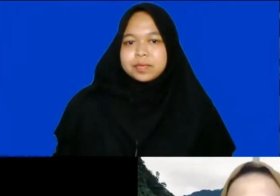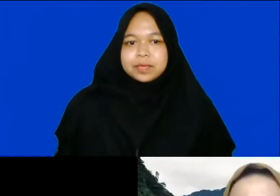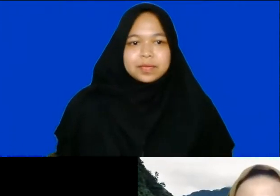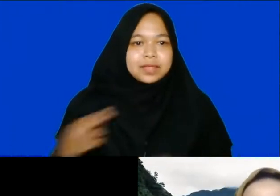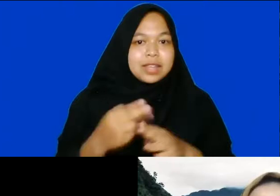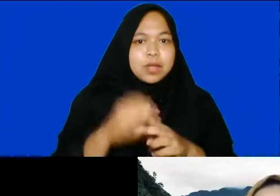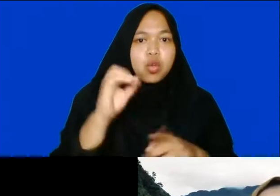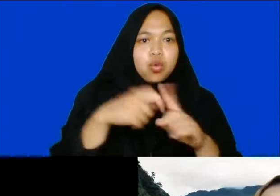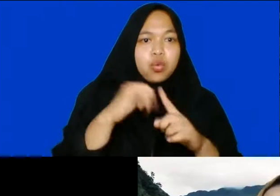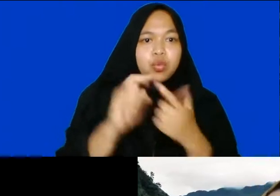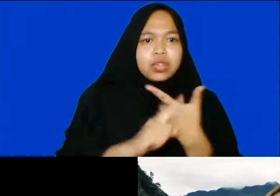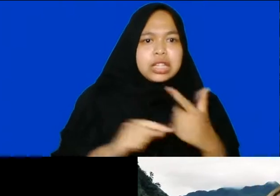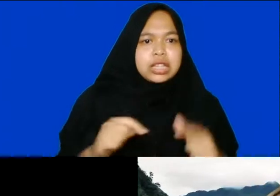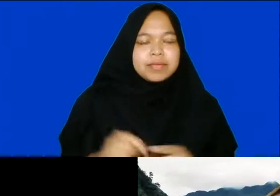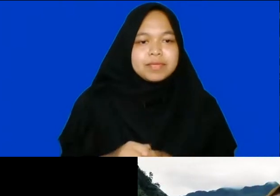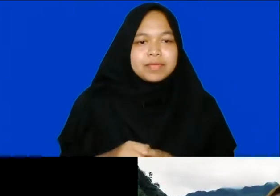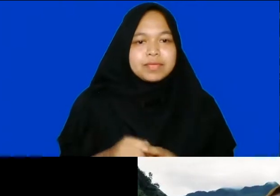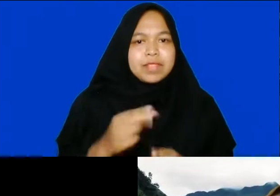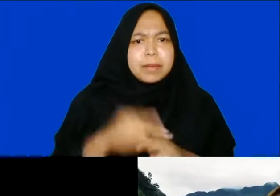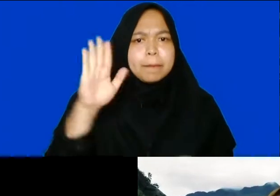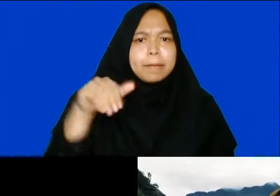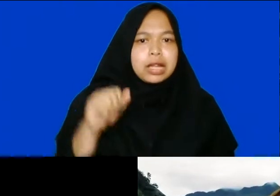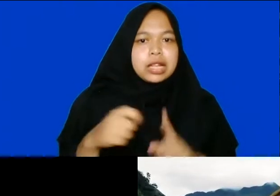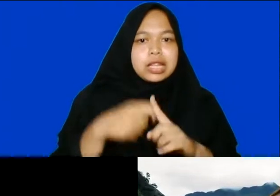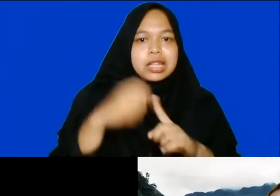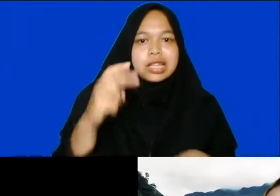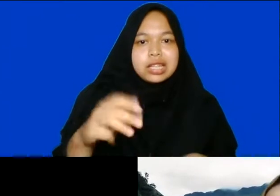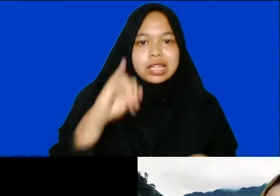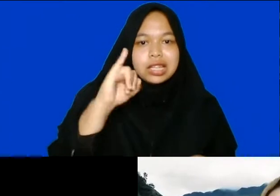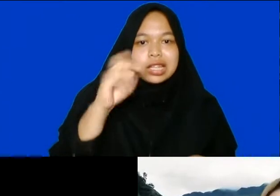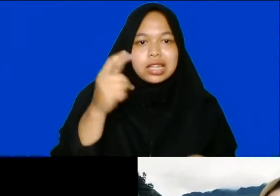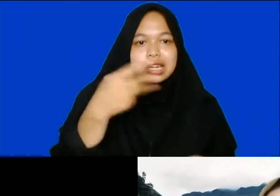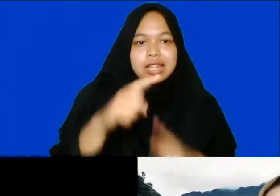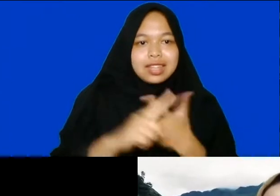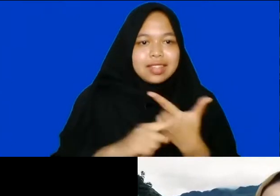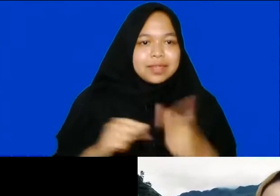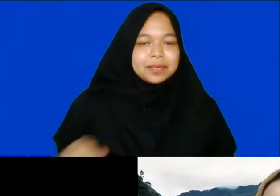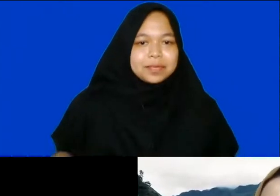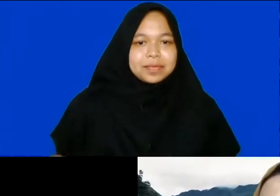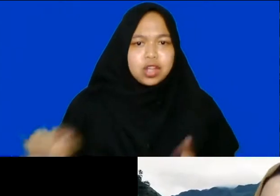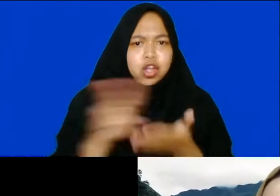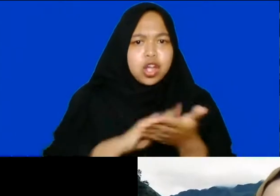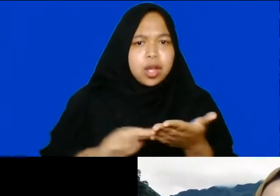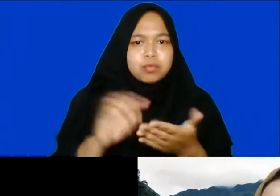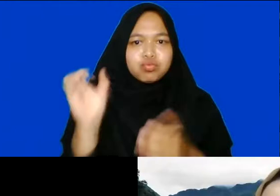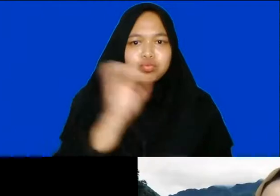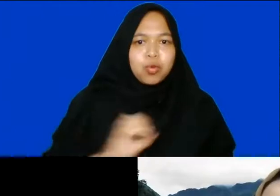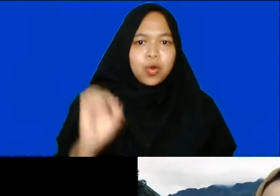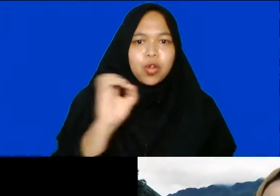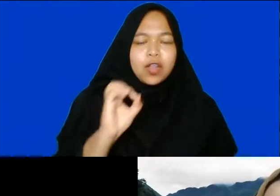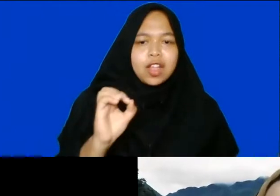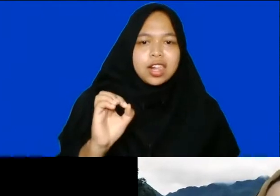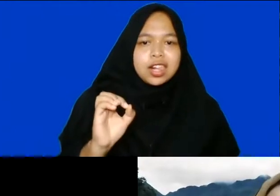Monta, biasa dipanggil Kirei. Kalau di kampus, mungkin kalau di online tuh yang teman-teman baru taunya